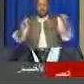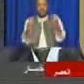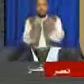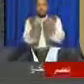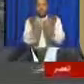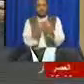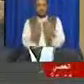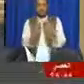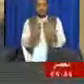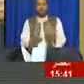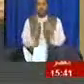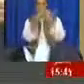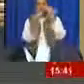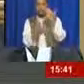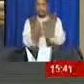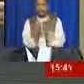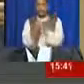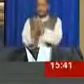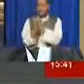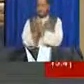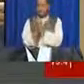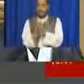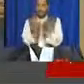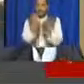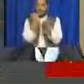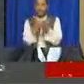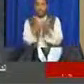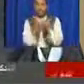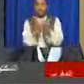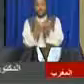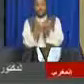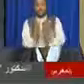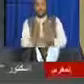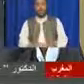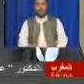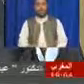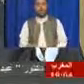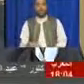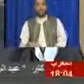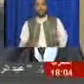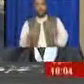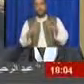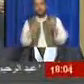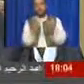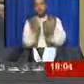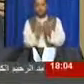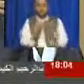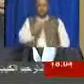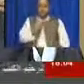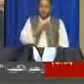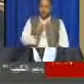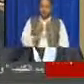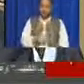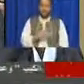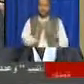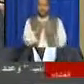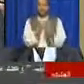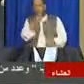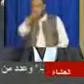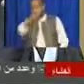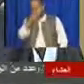من الزوايا التي تجذبها للذكر واخذت اذن من وزاره الاوقاف منعى جماعه اخرون يسمون انفسهم